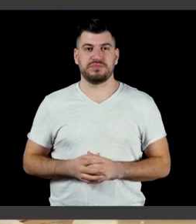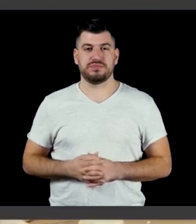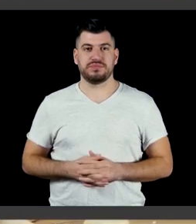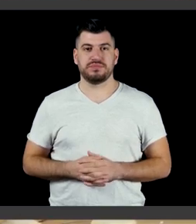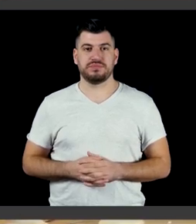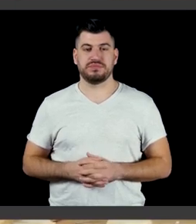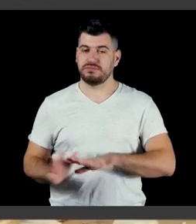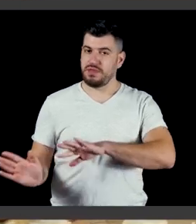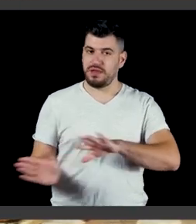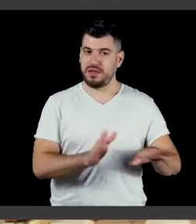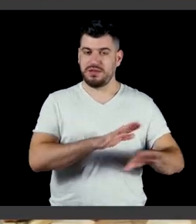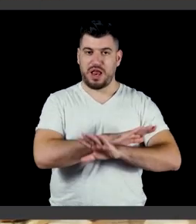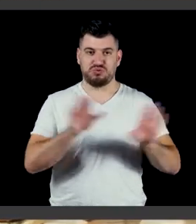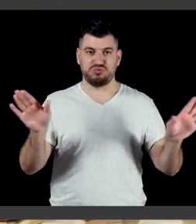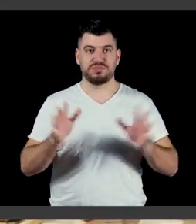Πάει και αυτό.